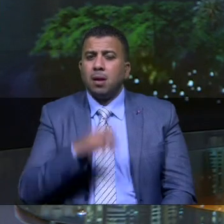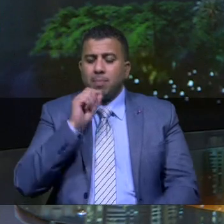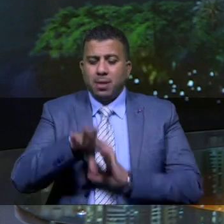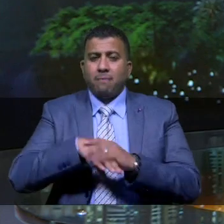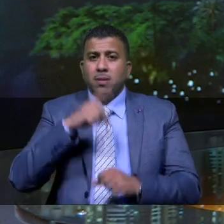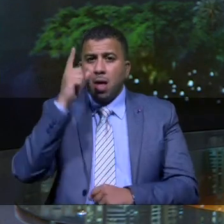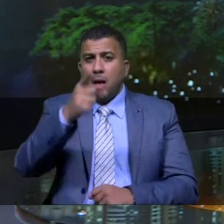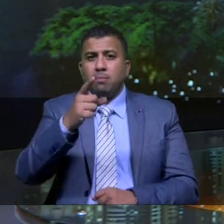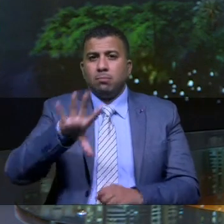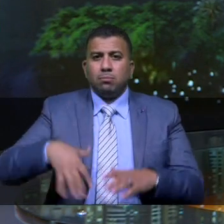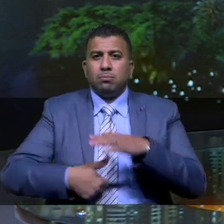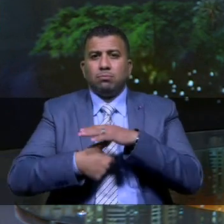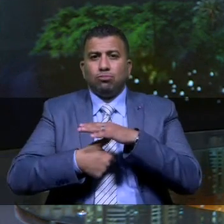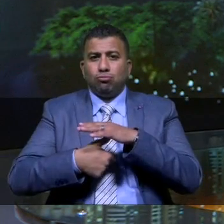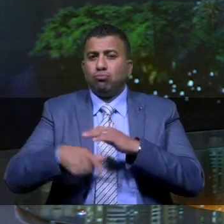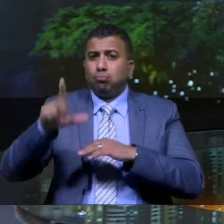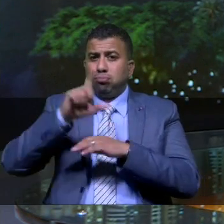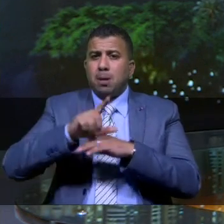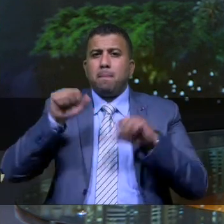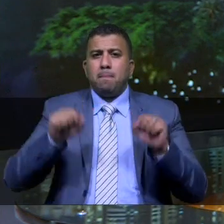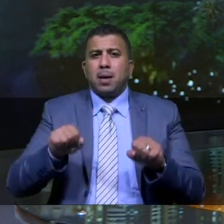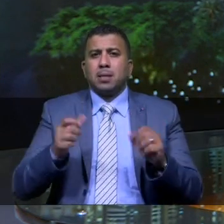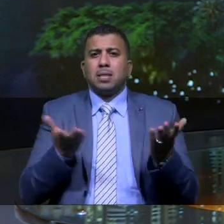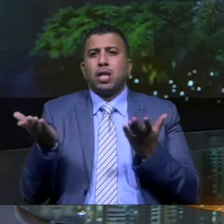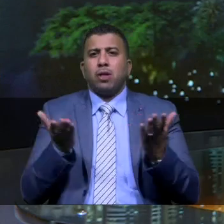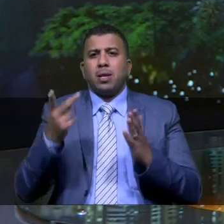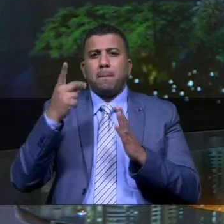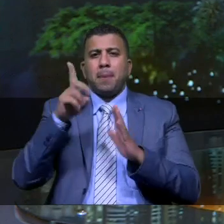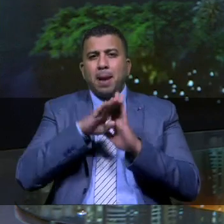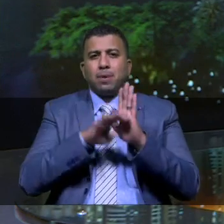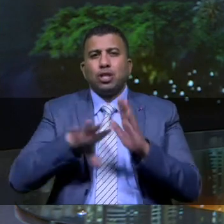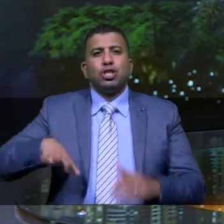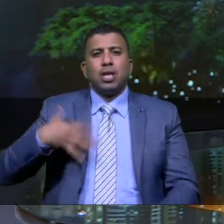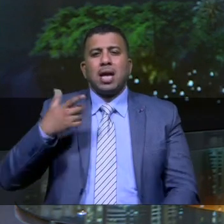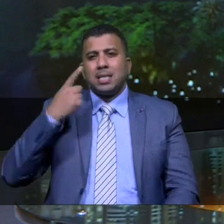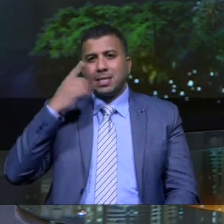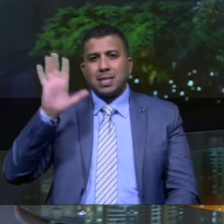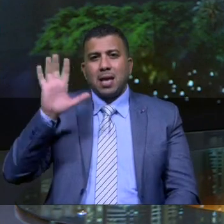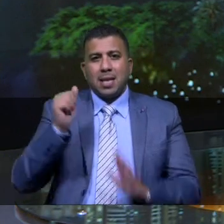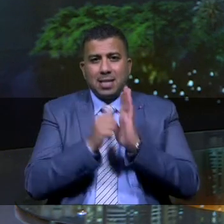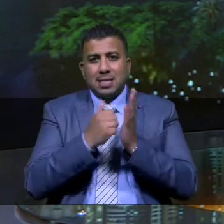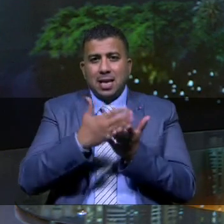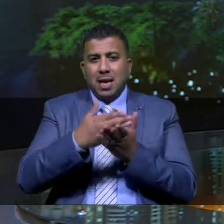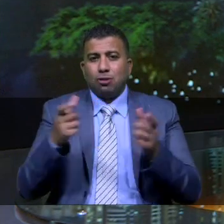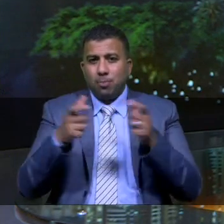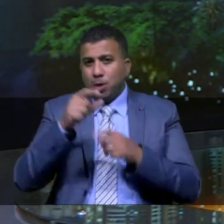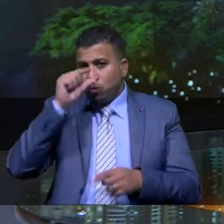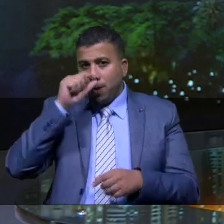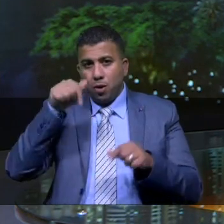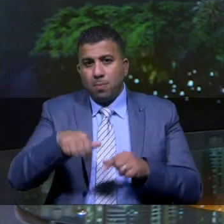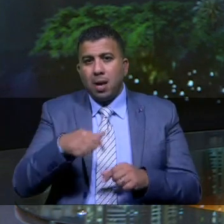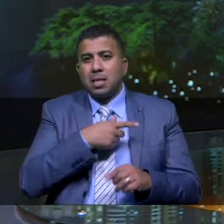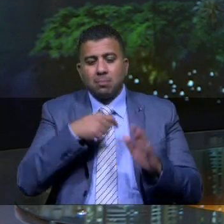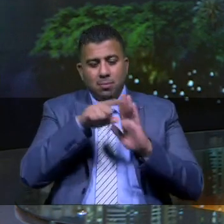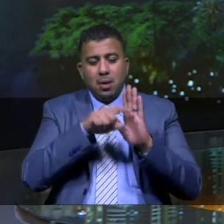تنفيذا لتوجيهات السامية القيادة الرشيدة. اعتمد مجلس إدارة برنامج شيخ زايد الإسكان خلال اجتماعه بدبي اليوم